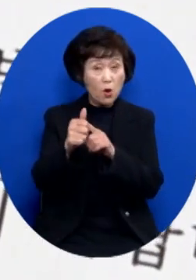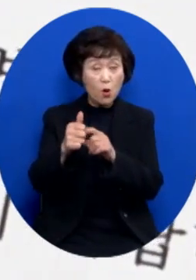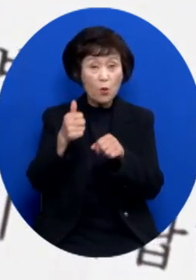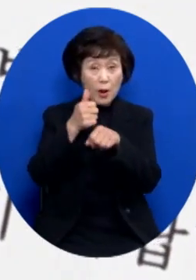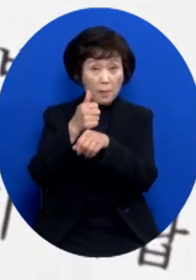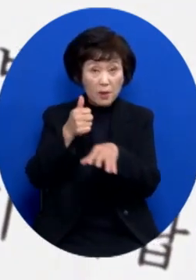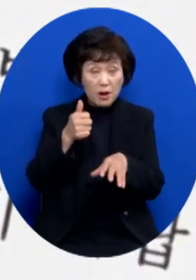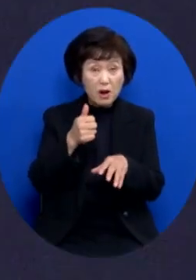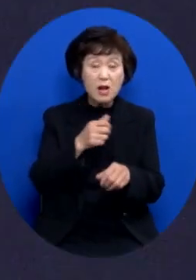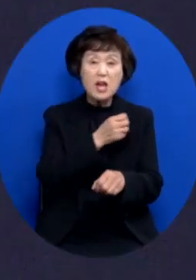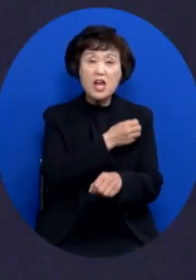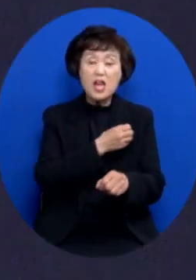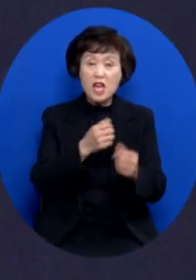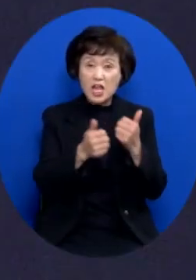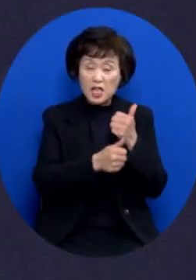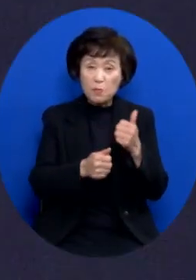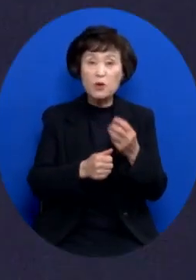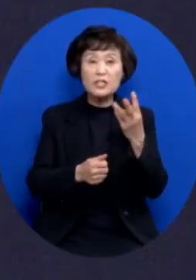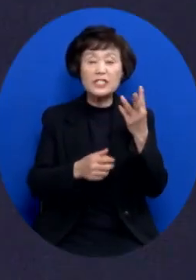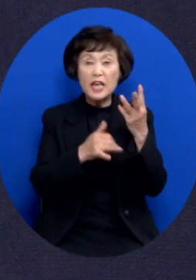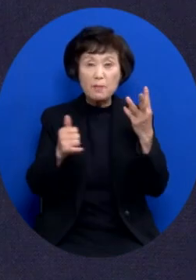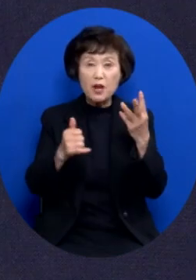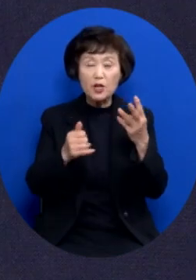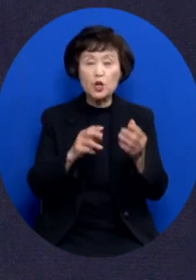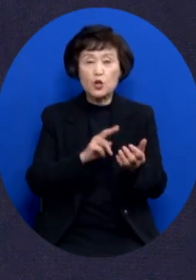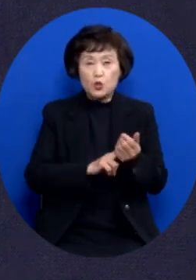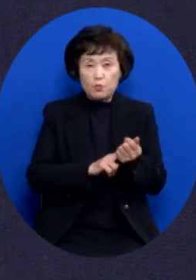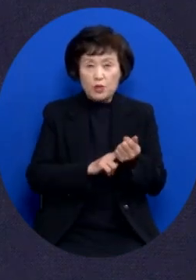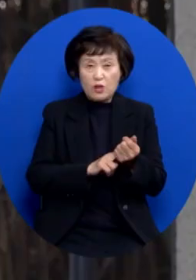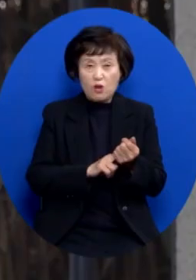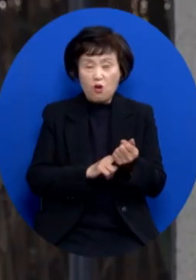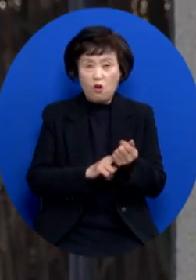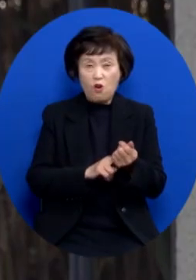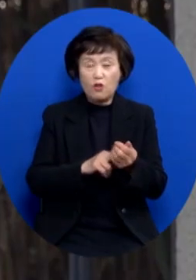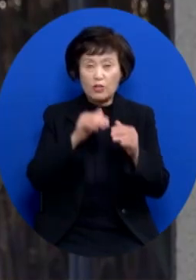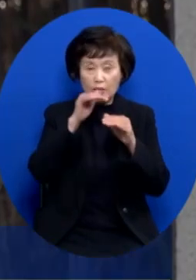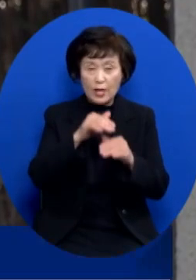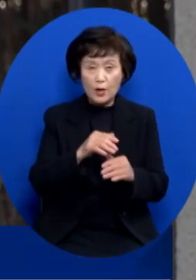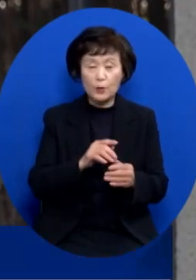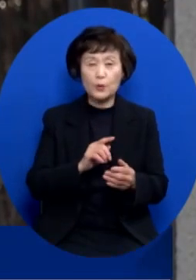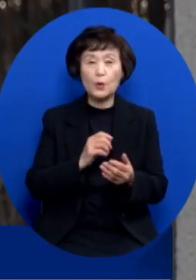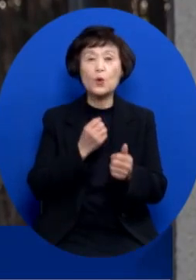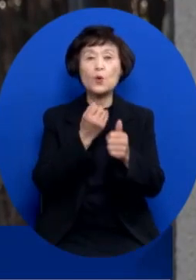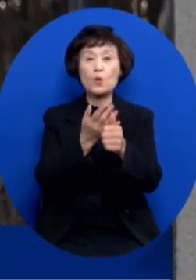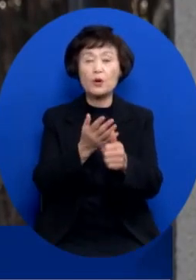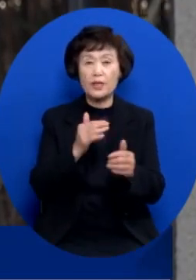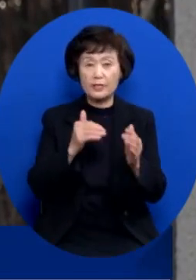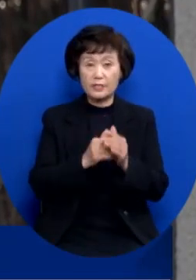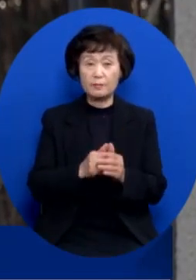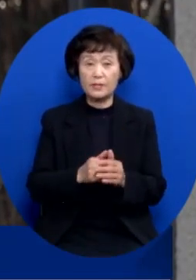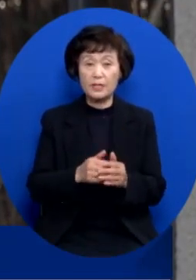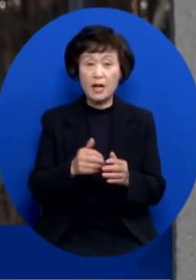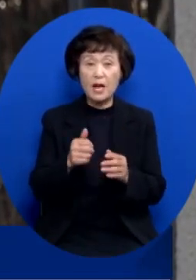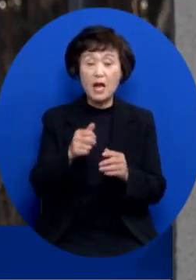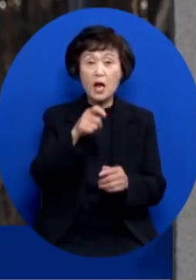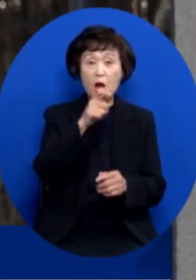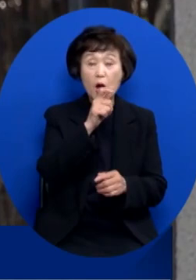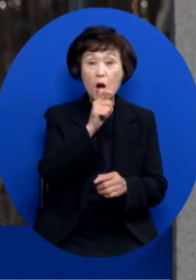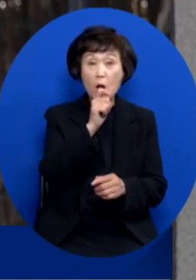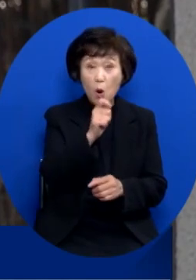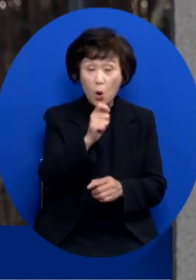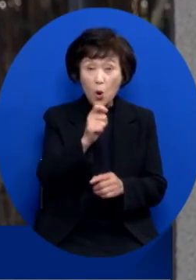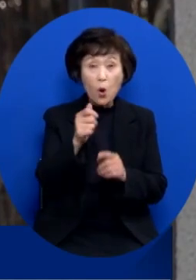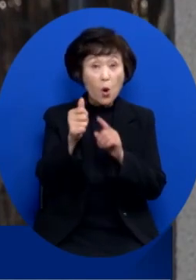임원 3명이 이를 은폐하려 했다는 의혹도 제기했습니다. 고모 씨가 두 명의 여자를 강간했다는